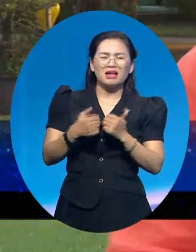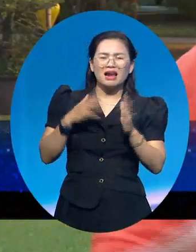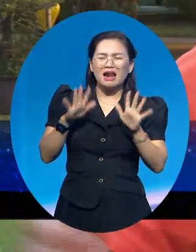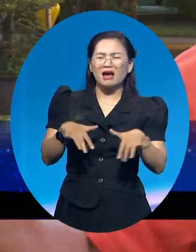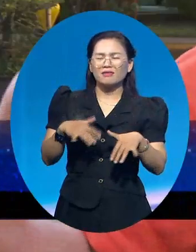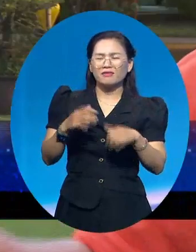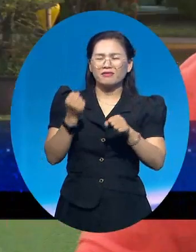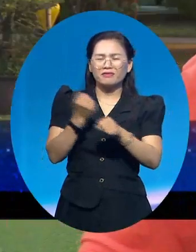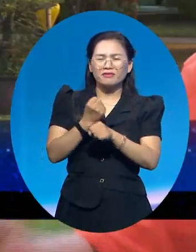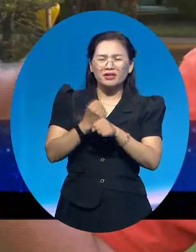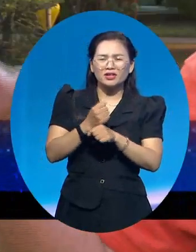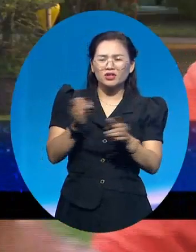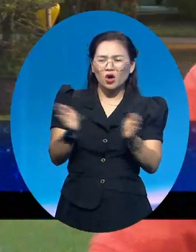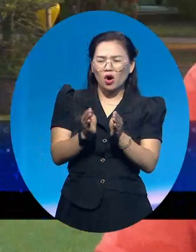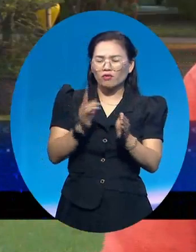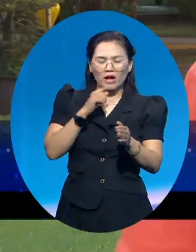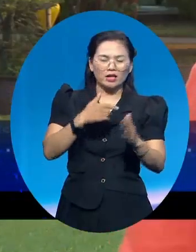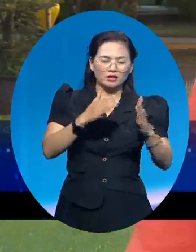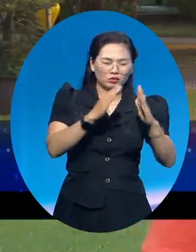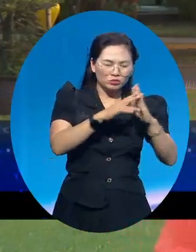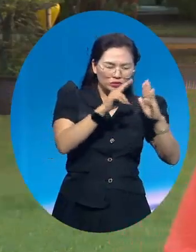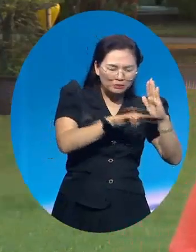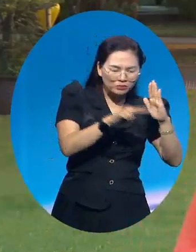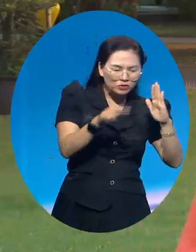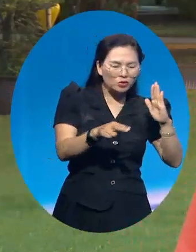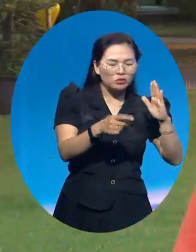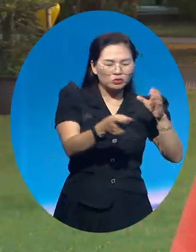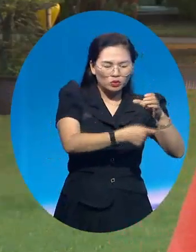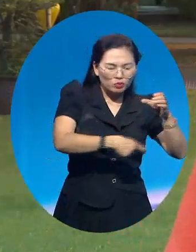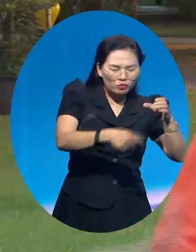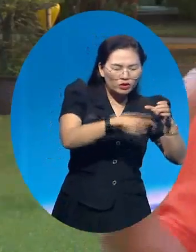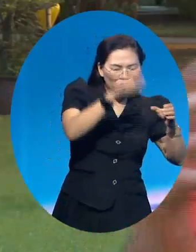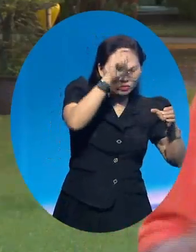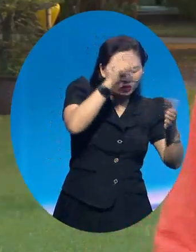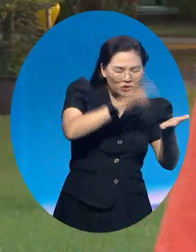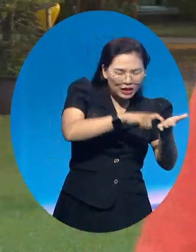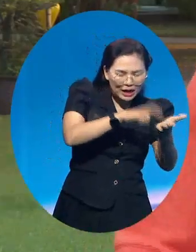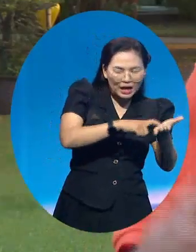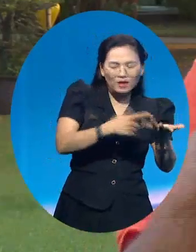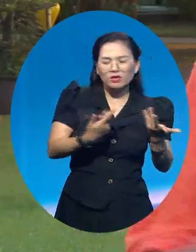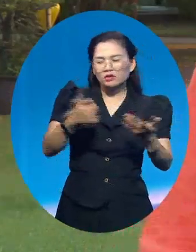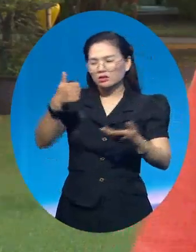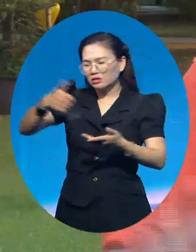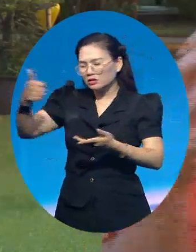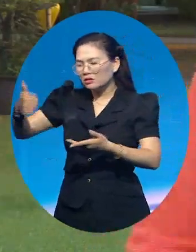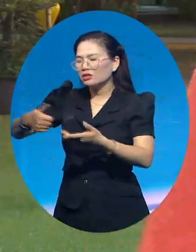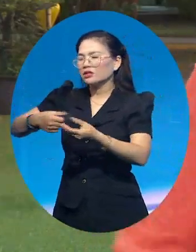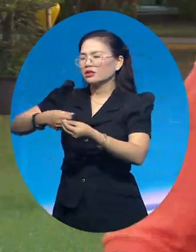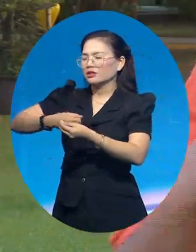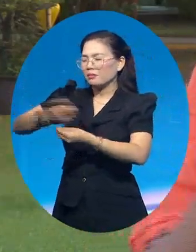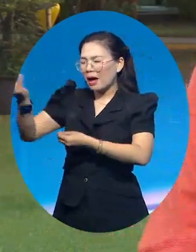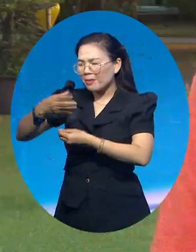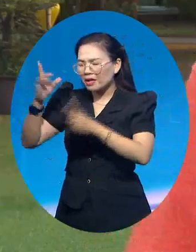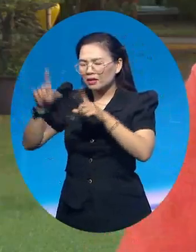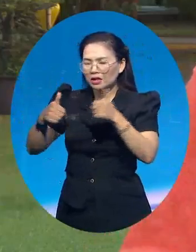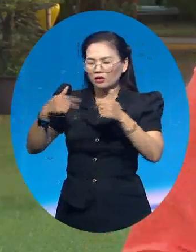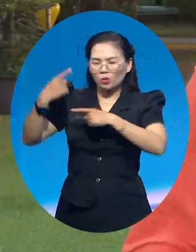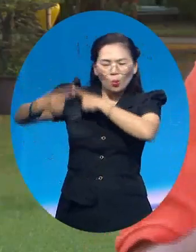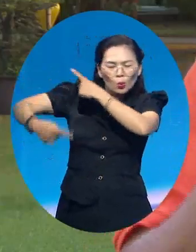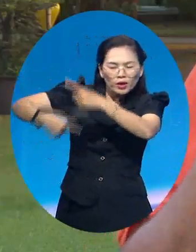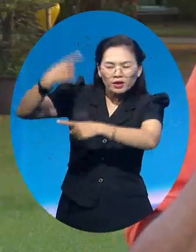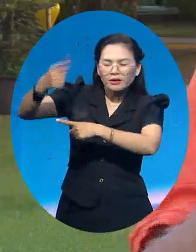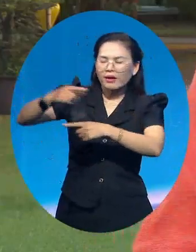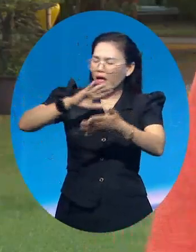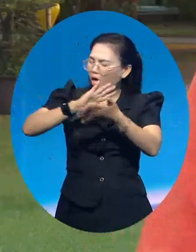việc nhỏ mà nó quản lý từ cái chuồng gà cho đến người tiêu dùng. Và đây là lần đầu tiên một doanh nghiệp đi tiên phong để chuyển đổi